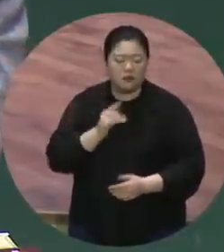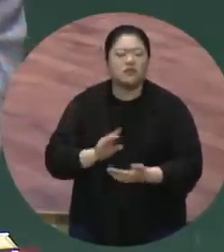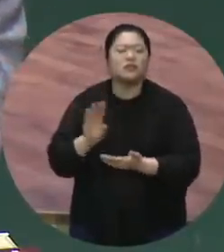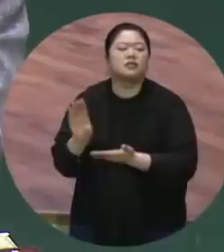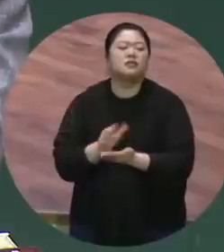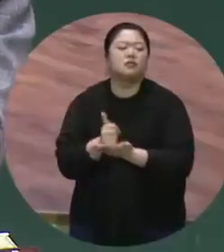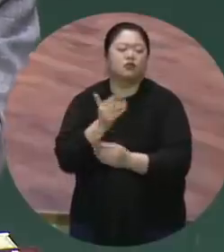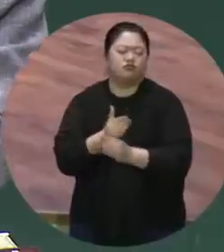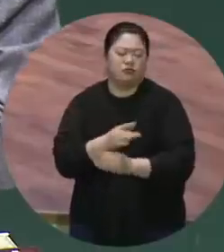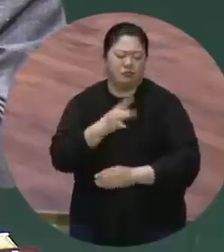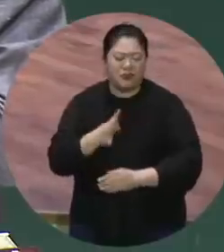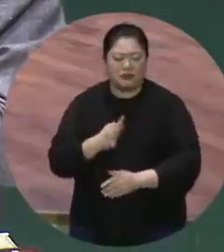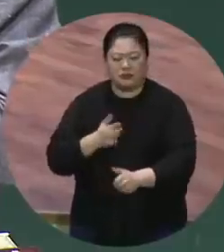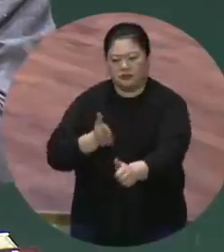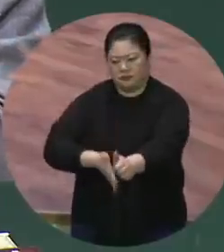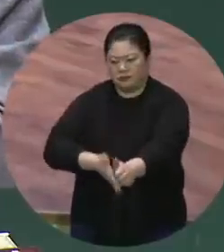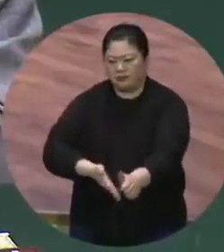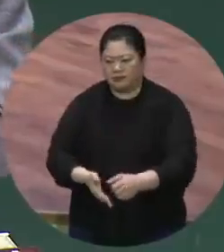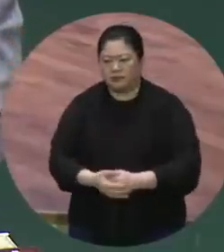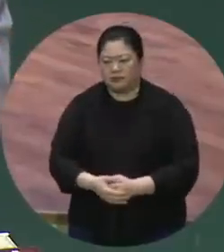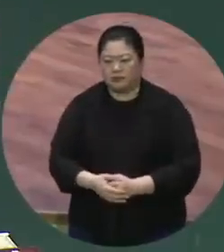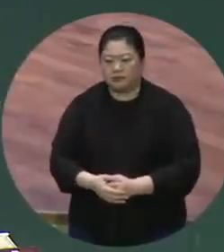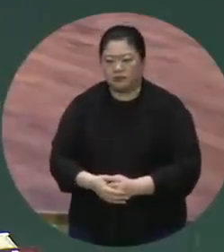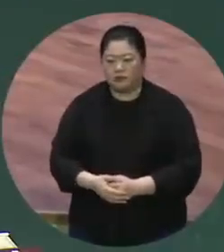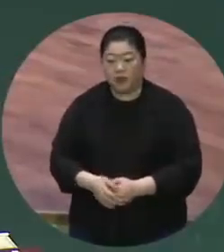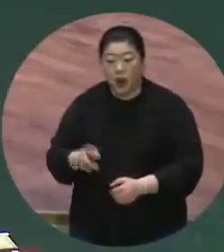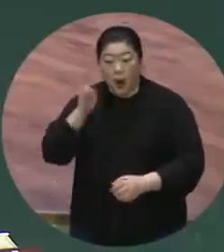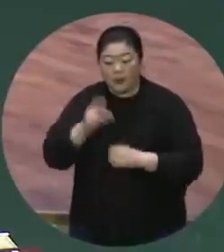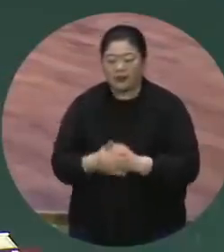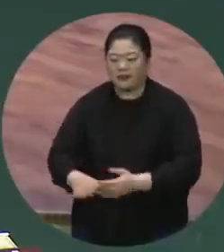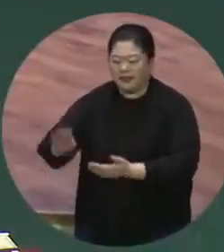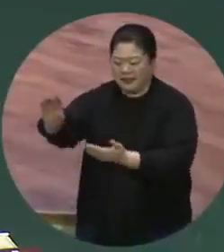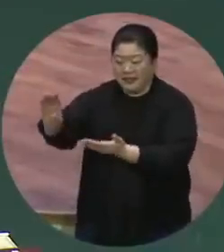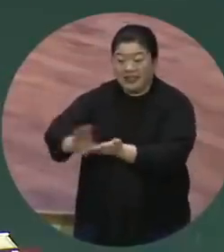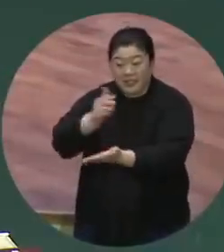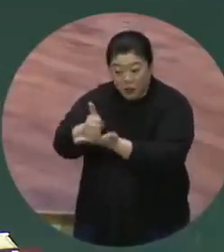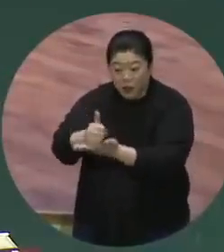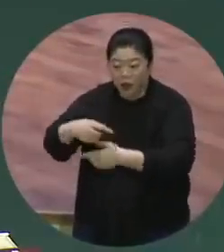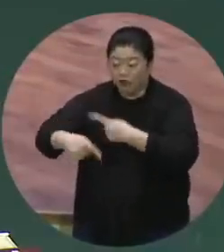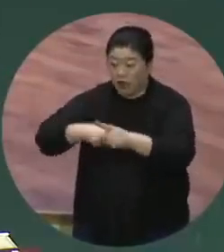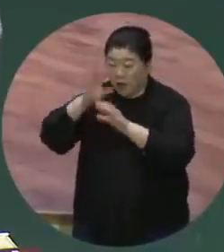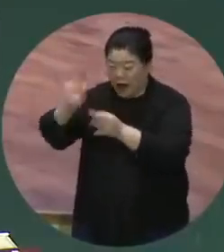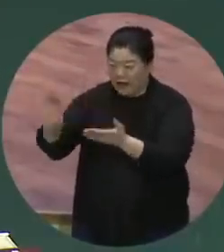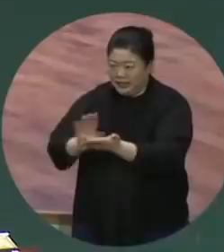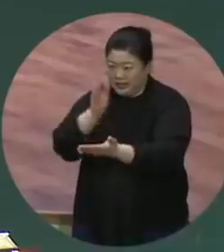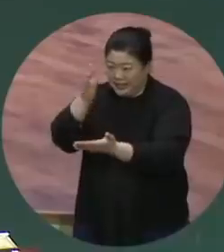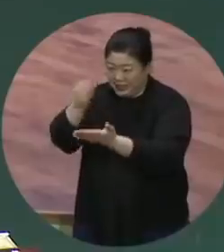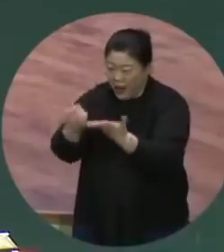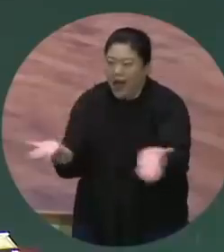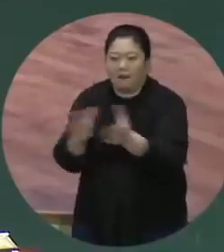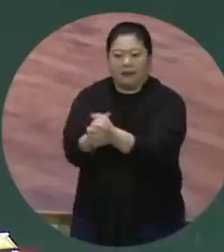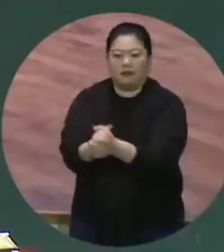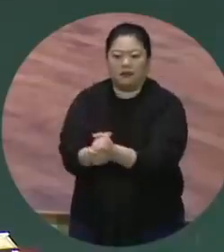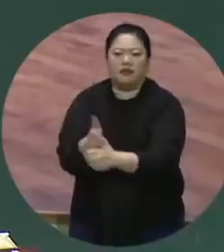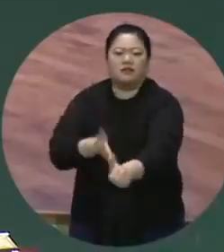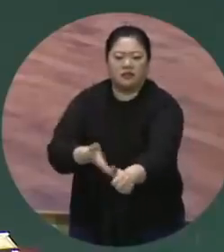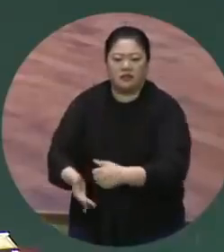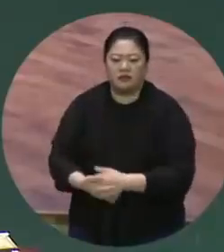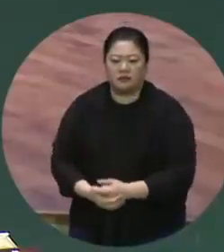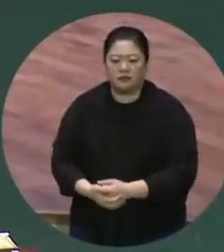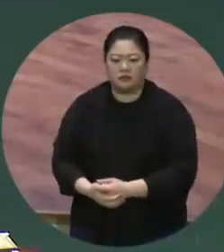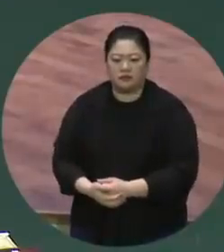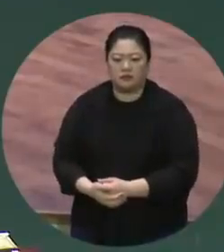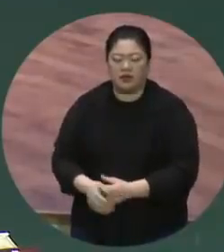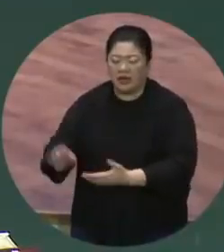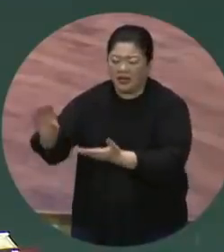통일되길 바랍니다. 어디 가서도 그리스도 하면 아멘 하고 꺾어야 돼. 자, 이 문제도 해결하실 분은 그리스도.